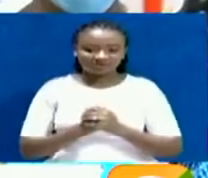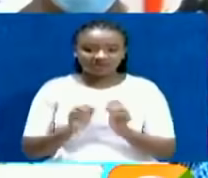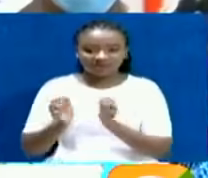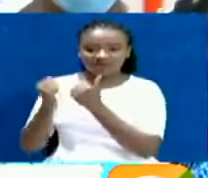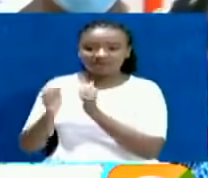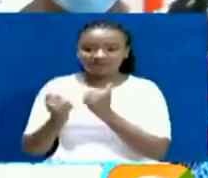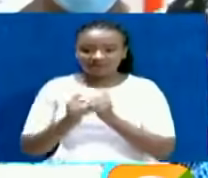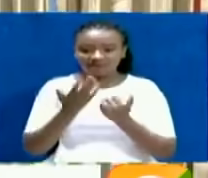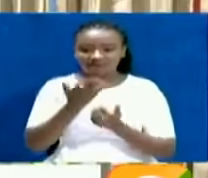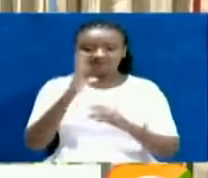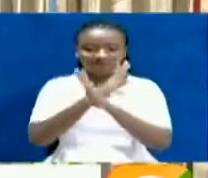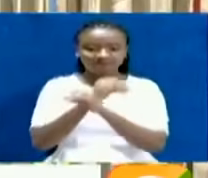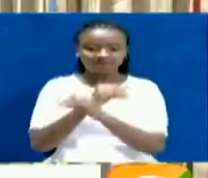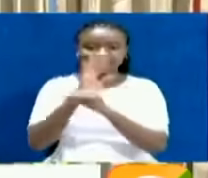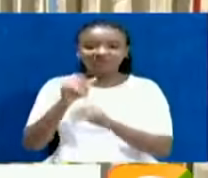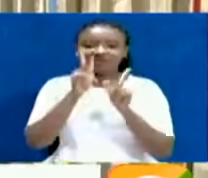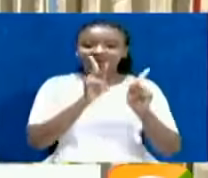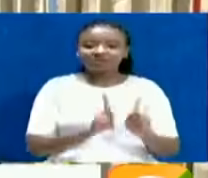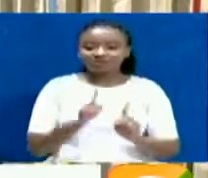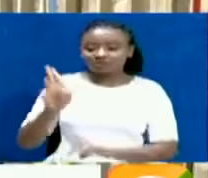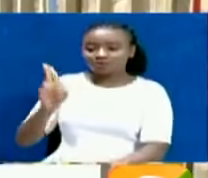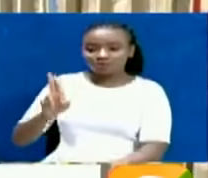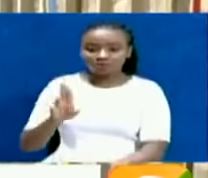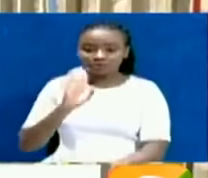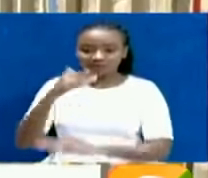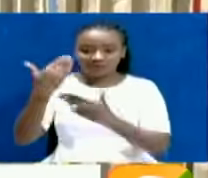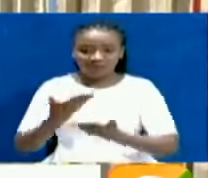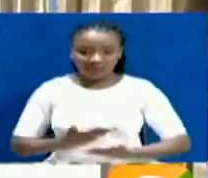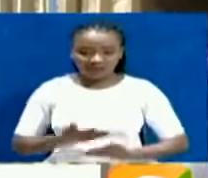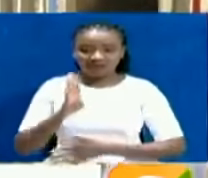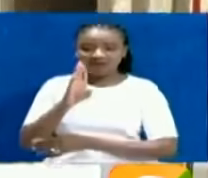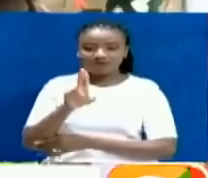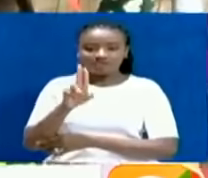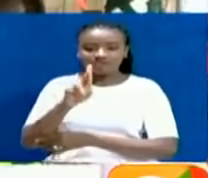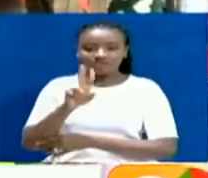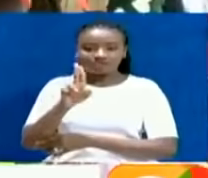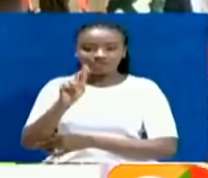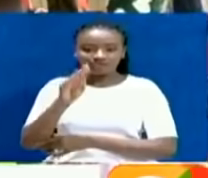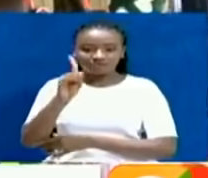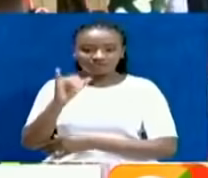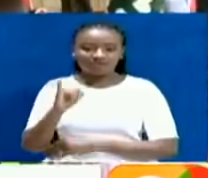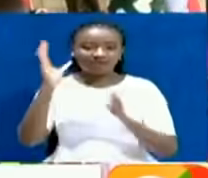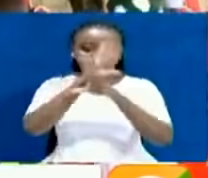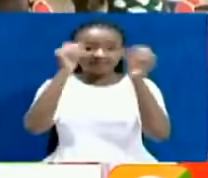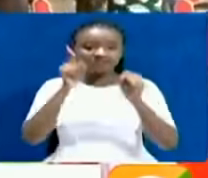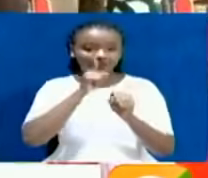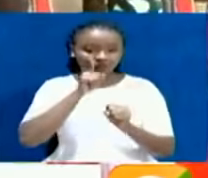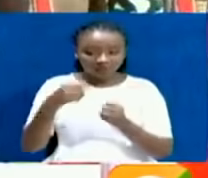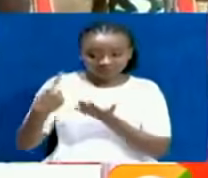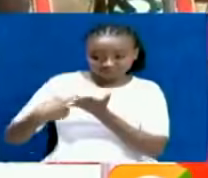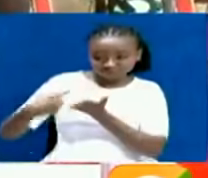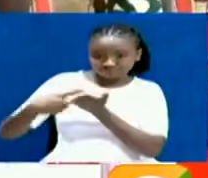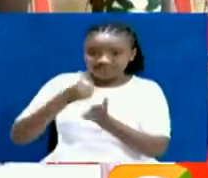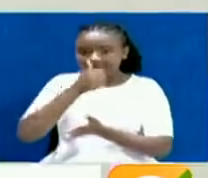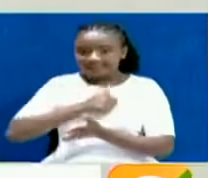virtual from Kisumu. Rais Kenyatta anatarajiwa kumlaki Rais wa Burundi Evariste Ndayishimiye hapo kesho na kufanya mazungumzo